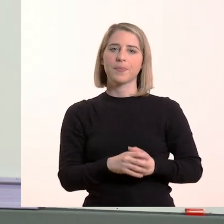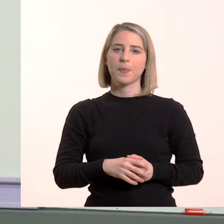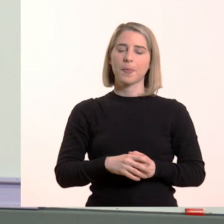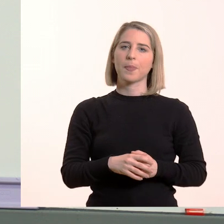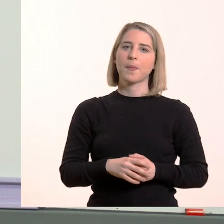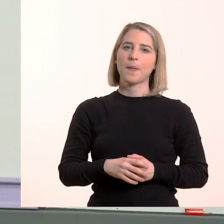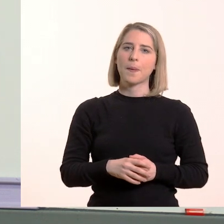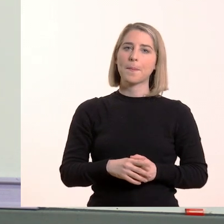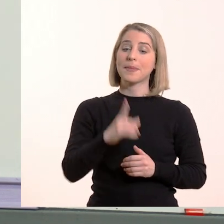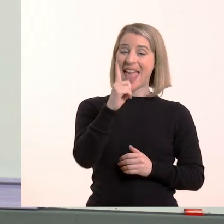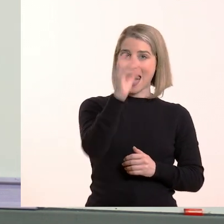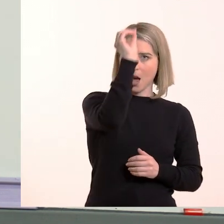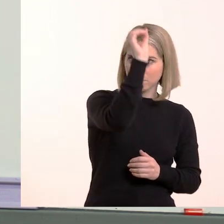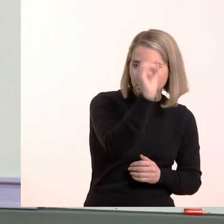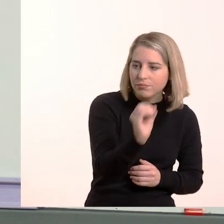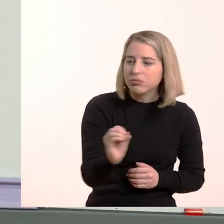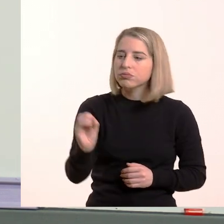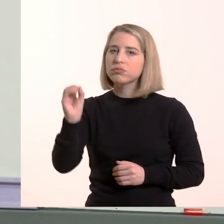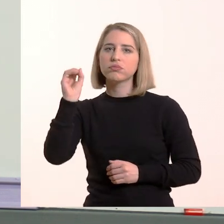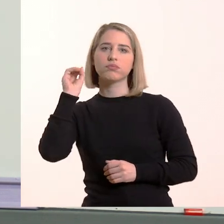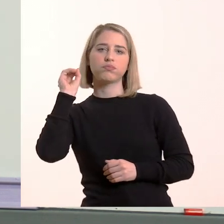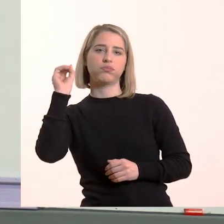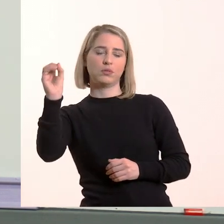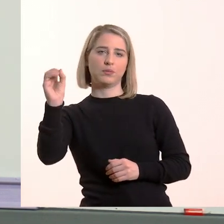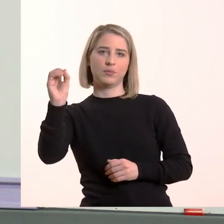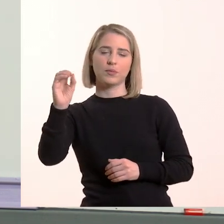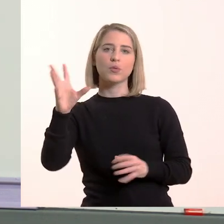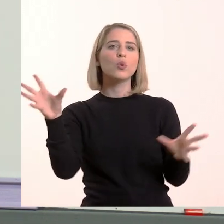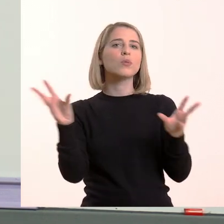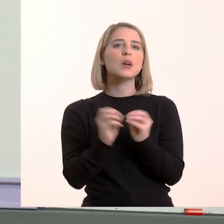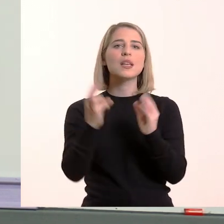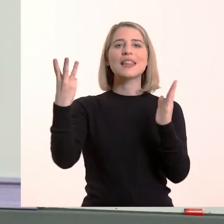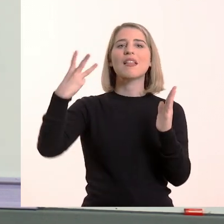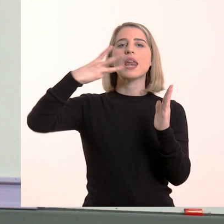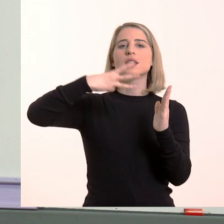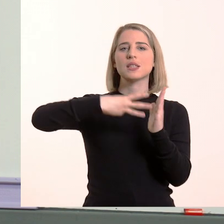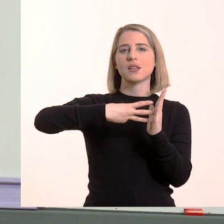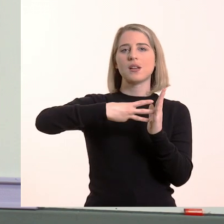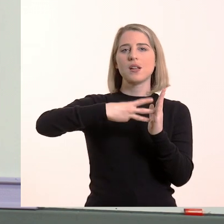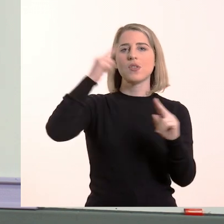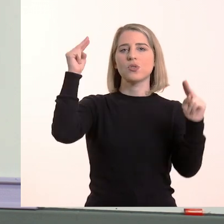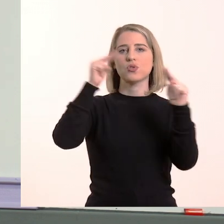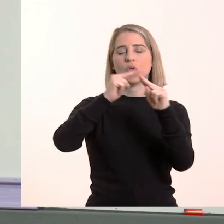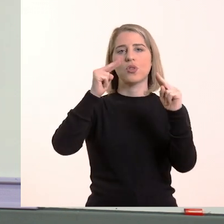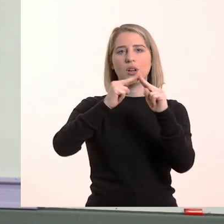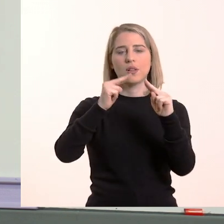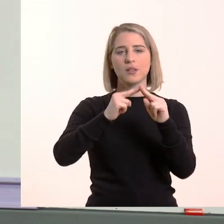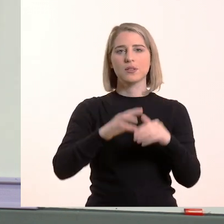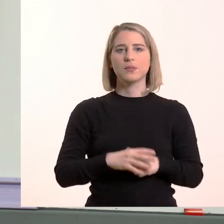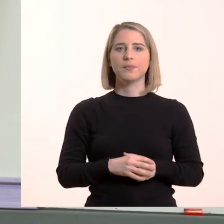πάλι. 1, άρα άλλο ένα μηδενικό εδώ. 3.000 σοκολάτες.